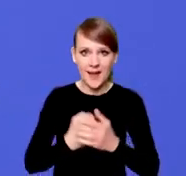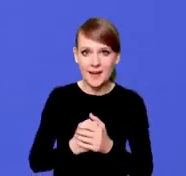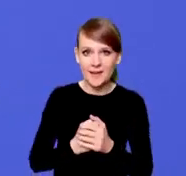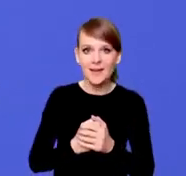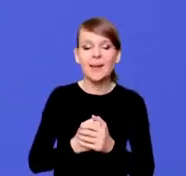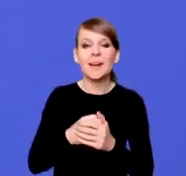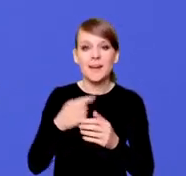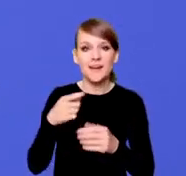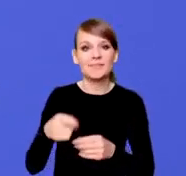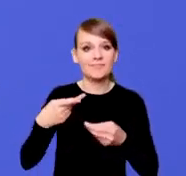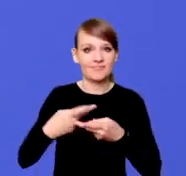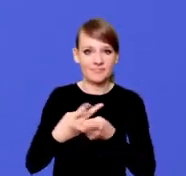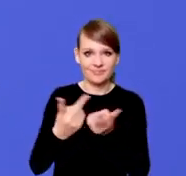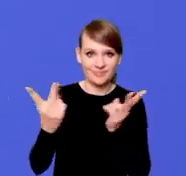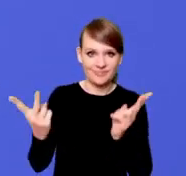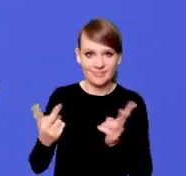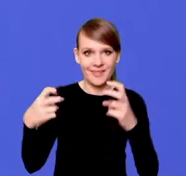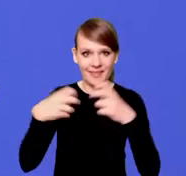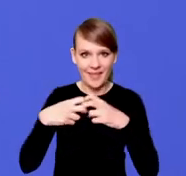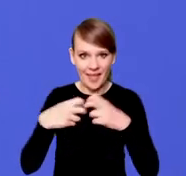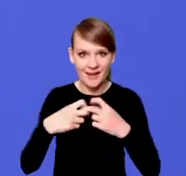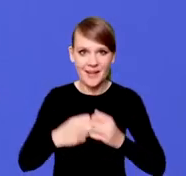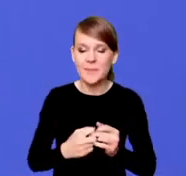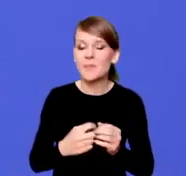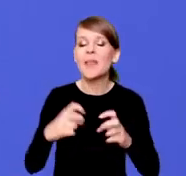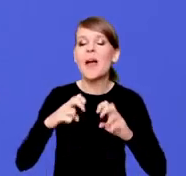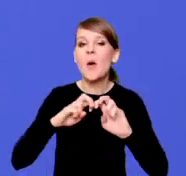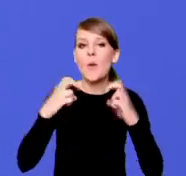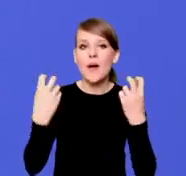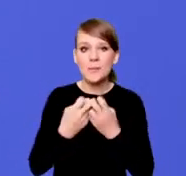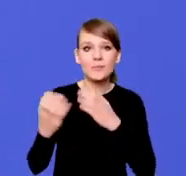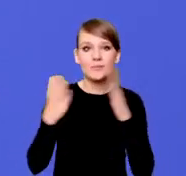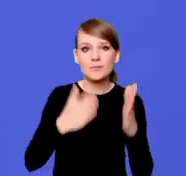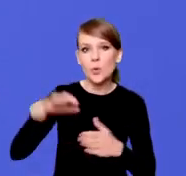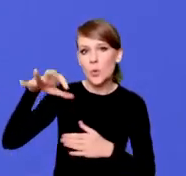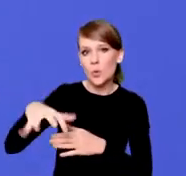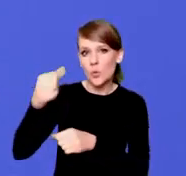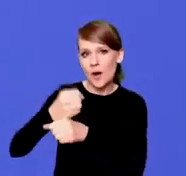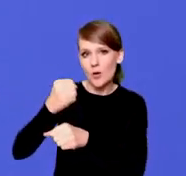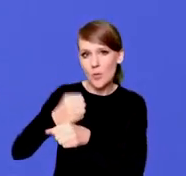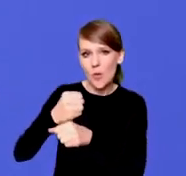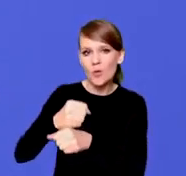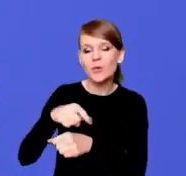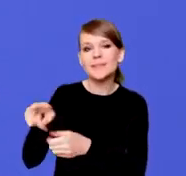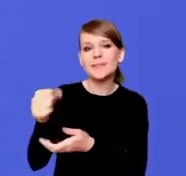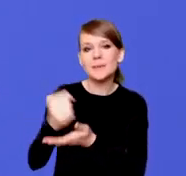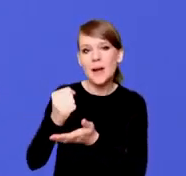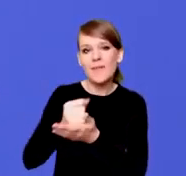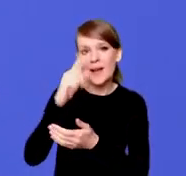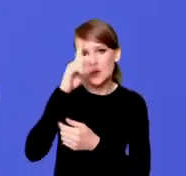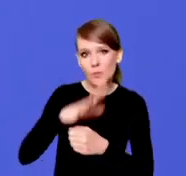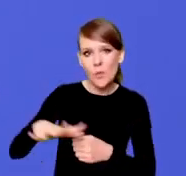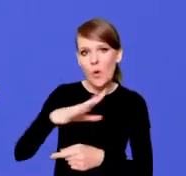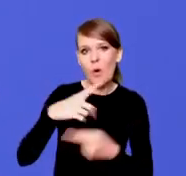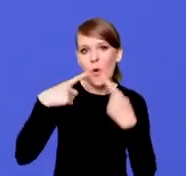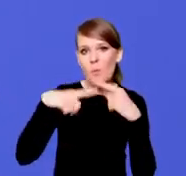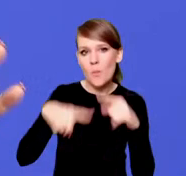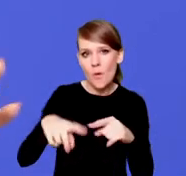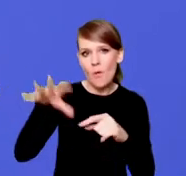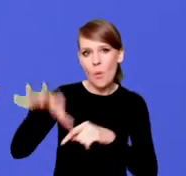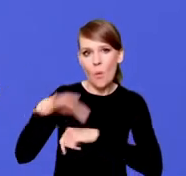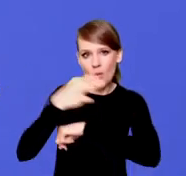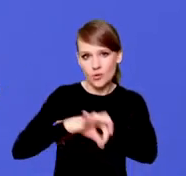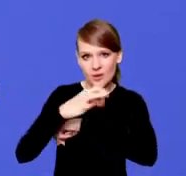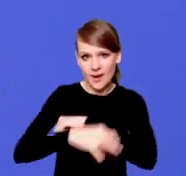transmitowane z naszego ministerstwa. Webinarium przygotowane przez Grupę Roboczą do Spraw Społecznej Odpowiedzialności Uczelni. Zanim